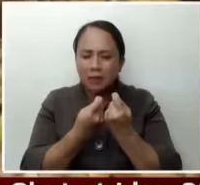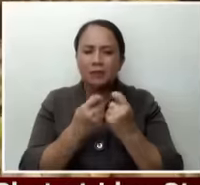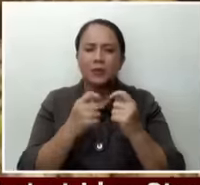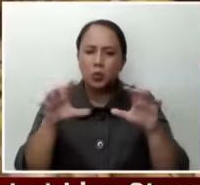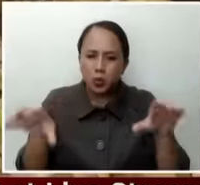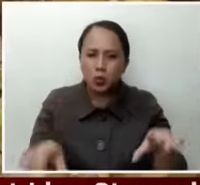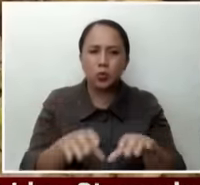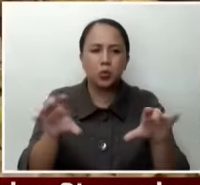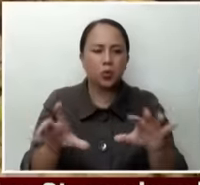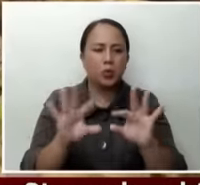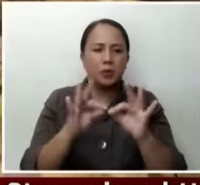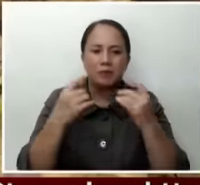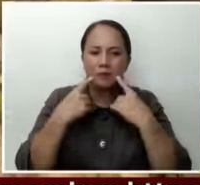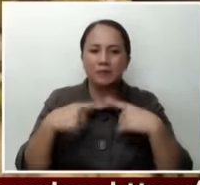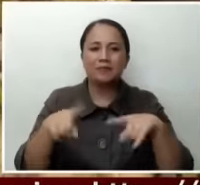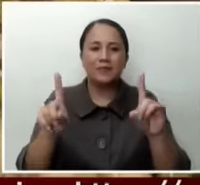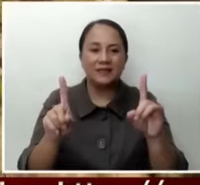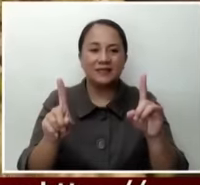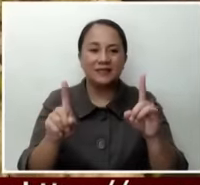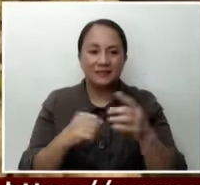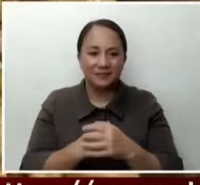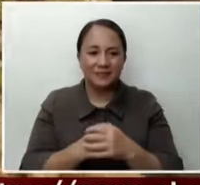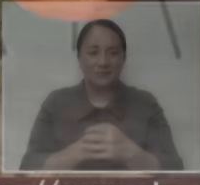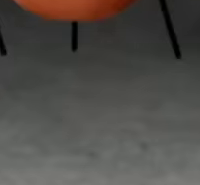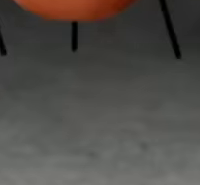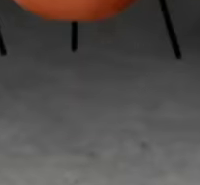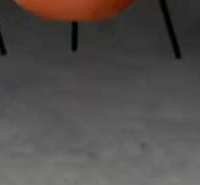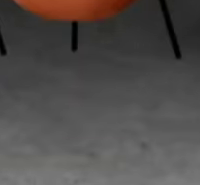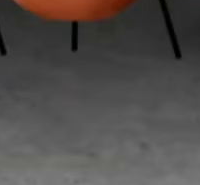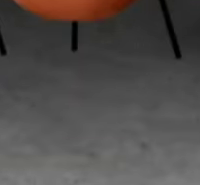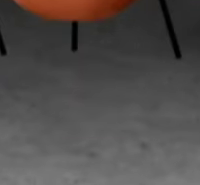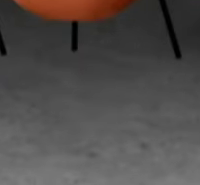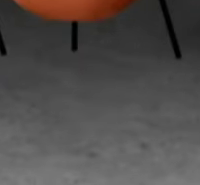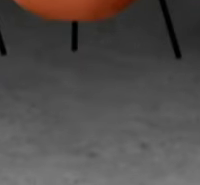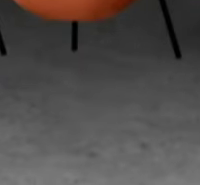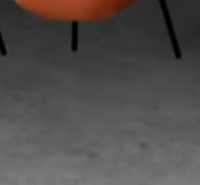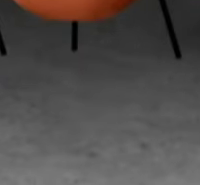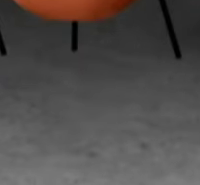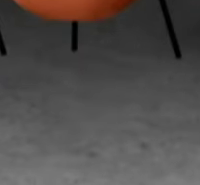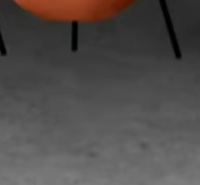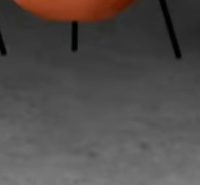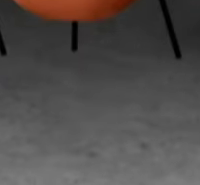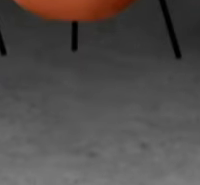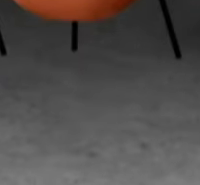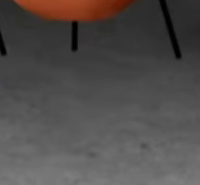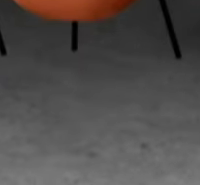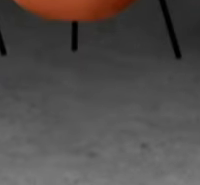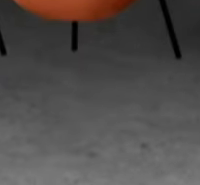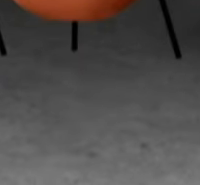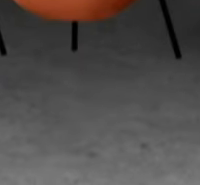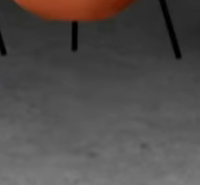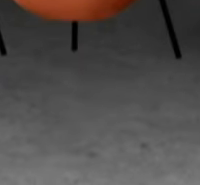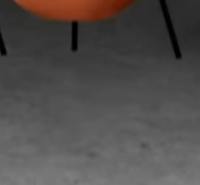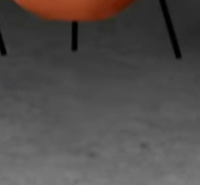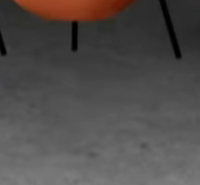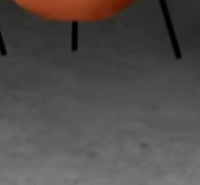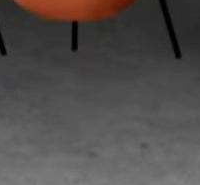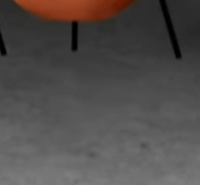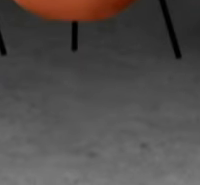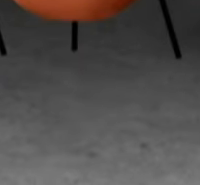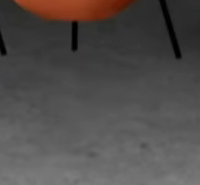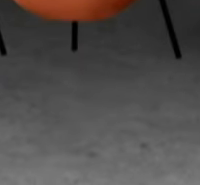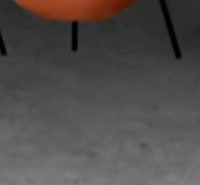para maging successful. Ayan! huwag basta-basta barilyang